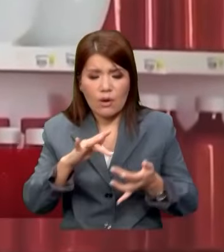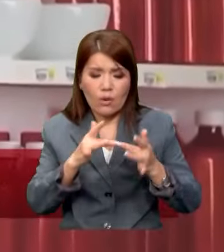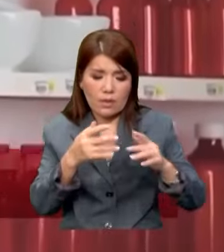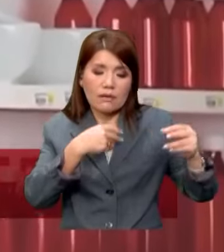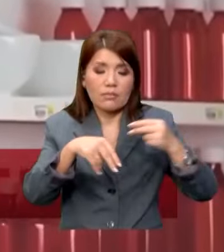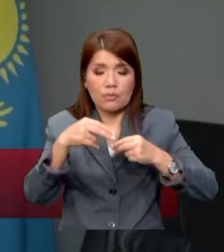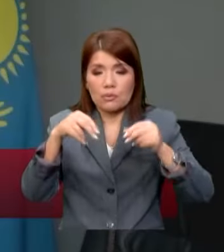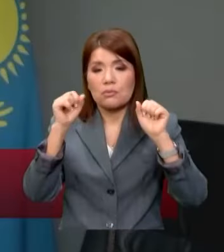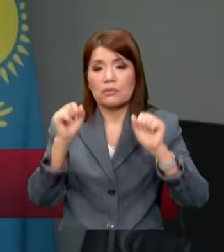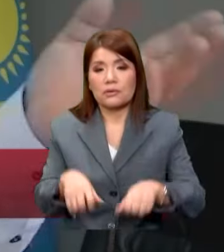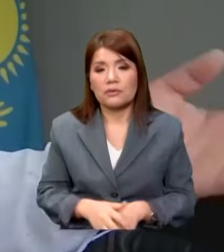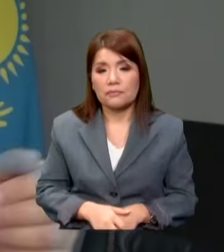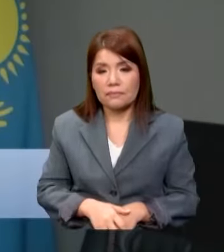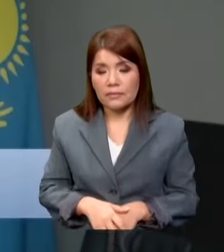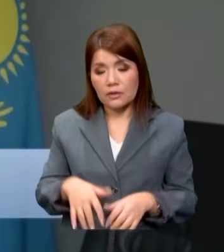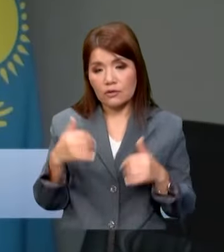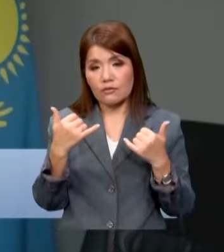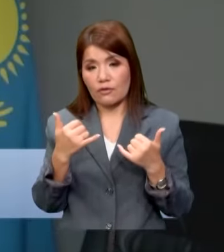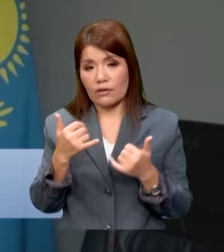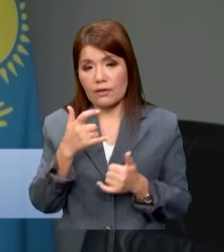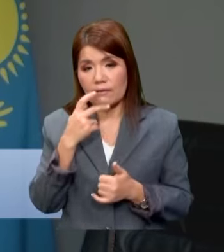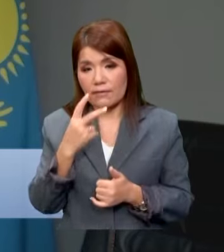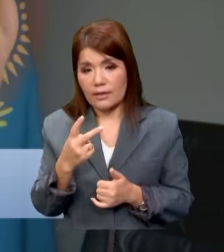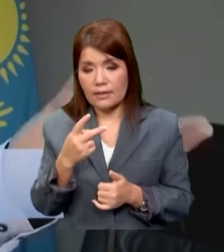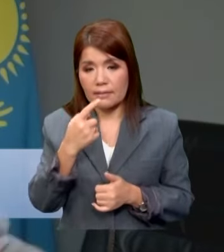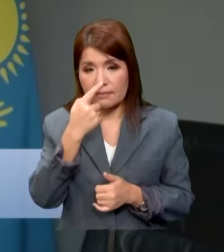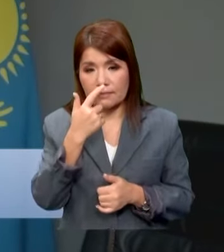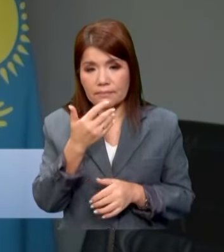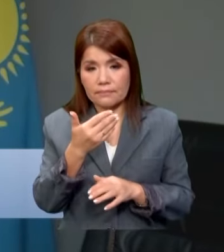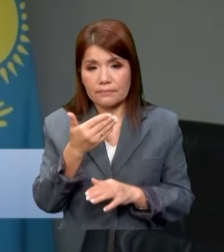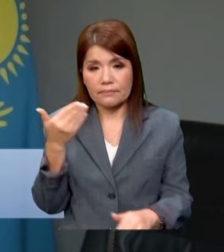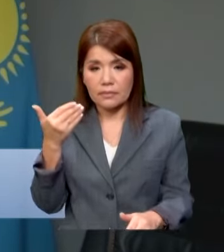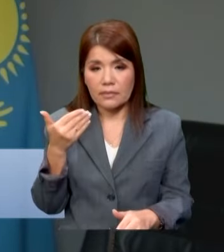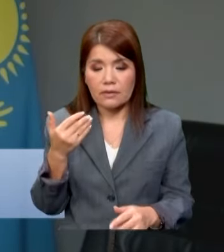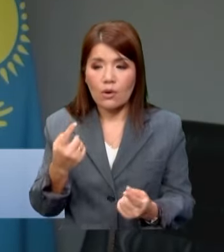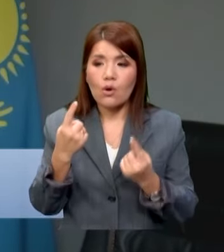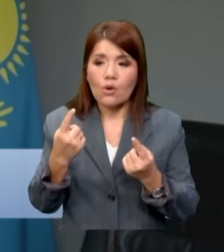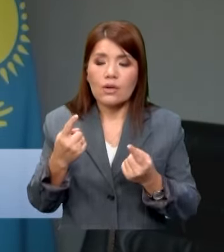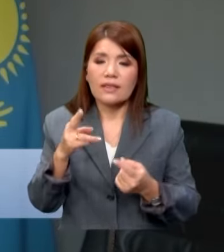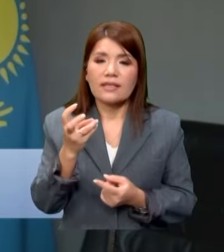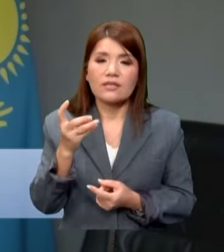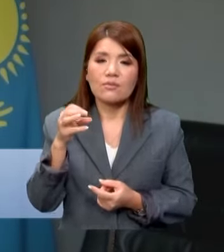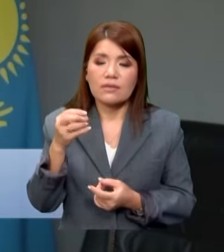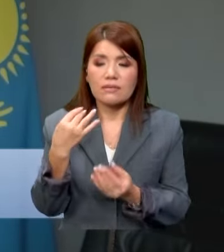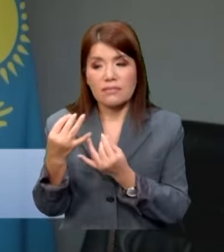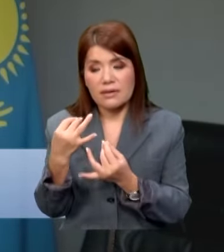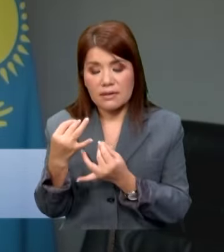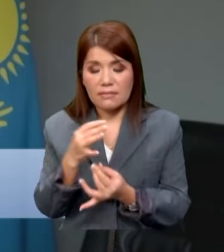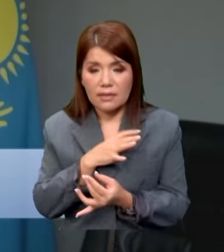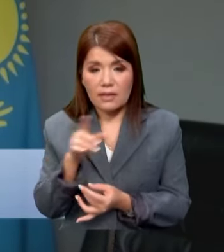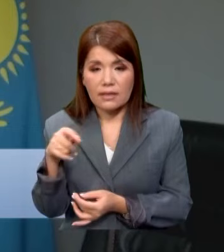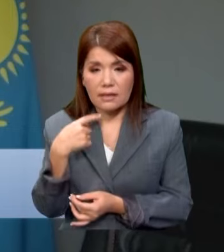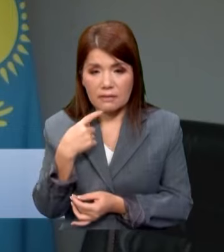онлайн сауда жасайды. Бүгін ғана мына сіздердің алдыңызда бір үлкен крупный дистрибьютормен сөйлестім. Олар